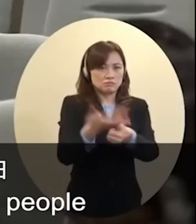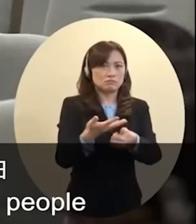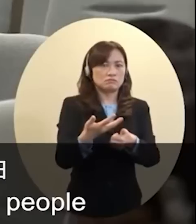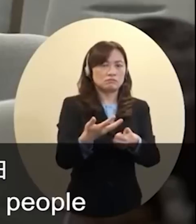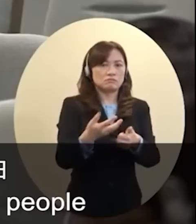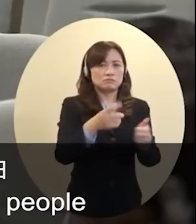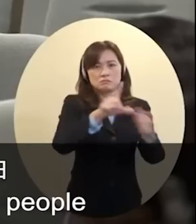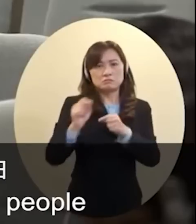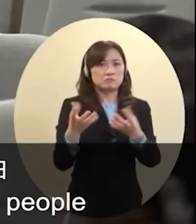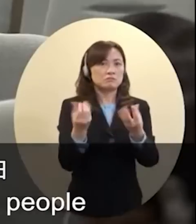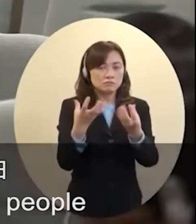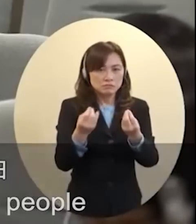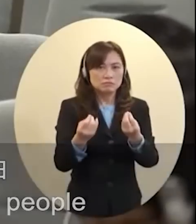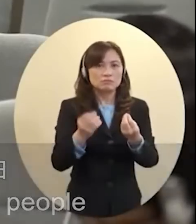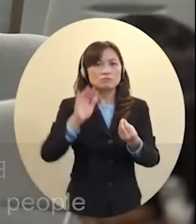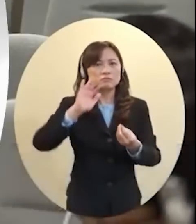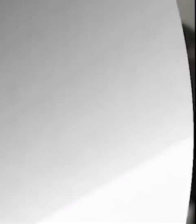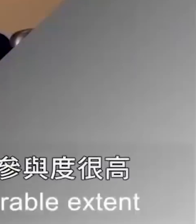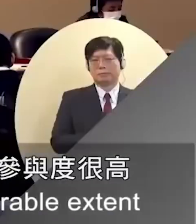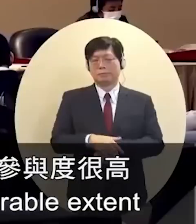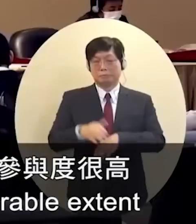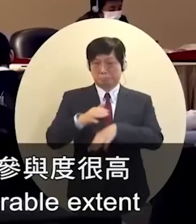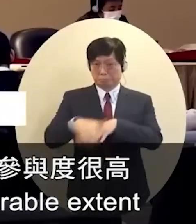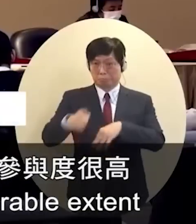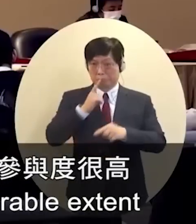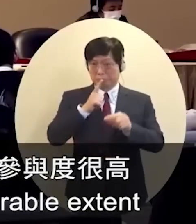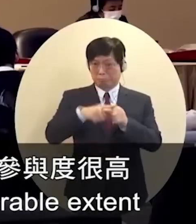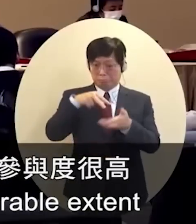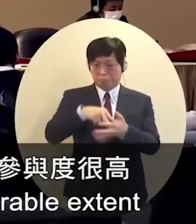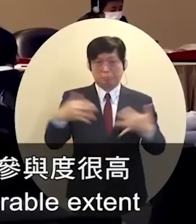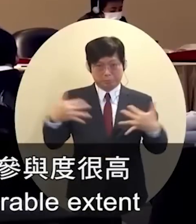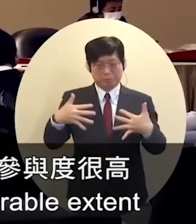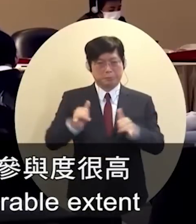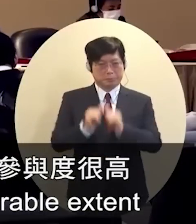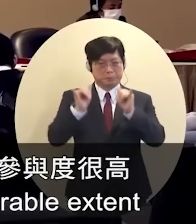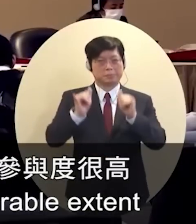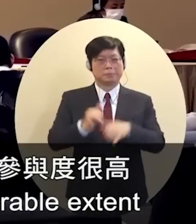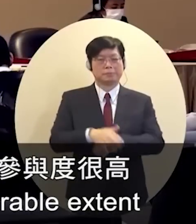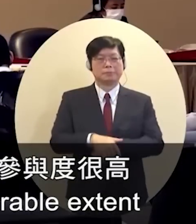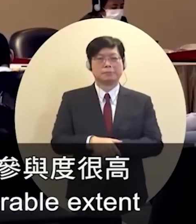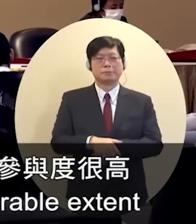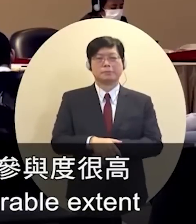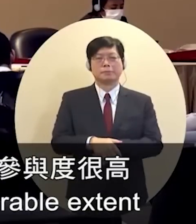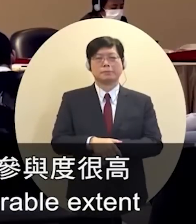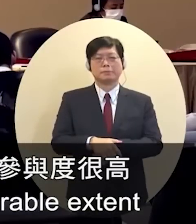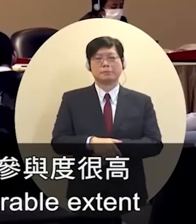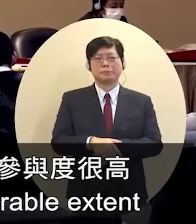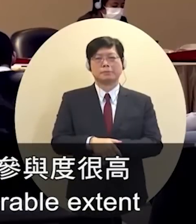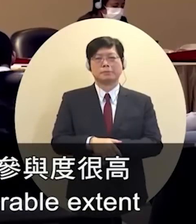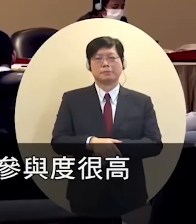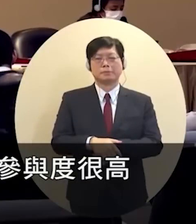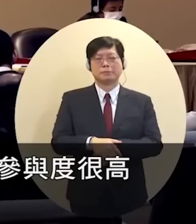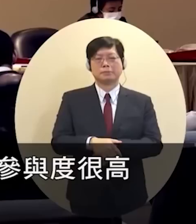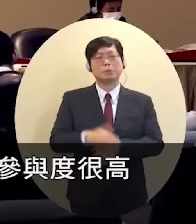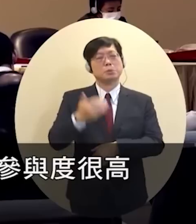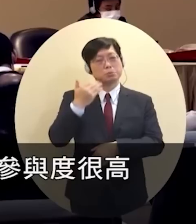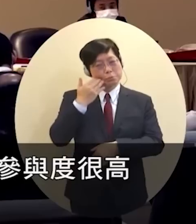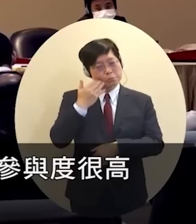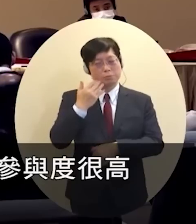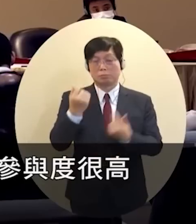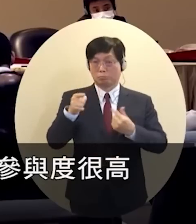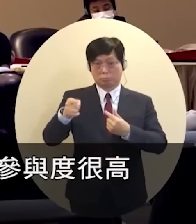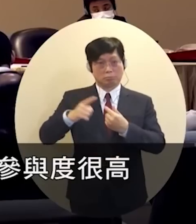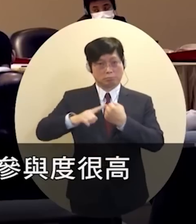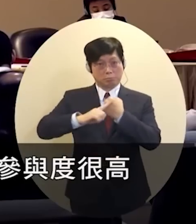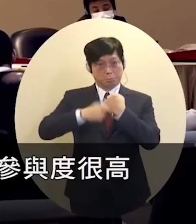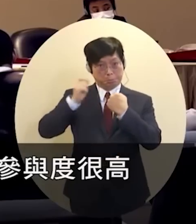人民的宗教活动自由。 The judge may have taken part to a considerable extent, for instance,